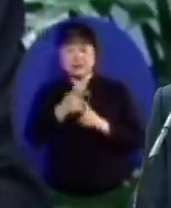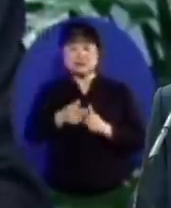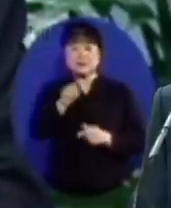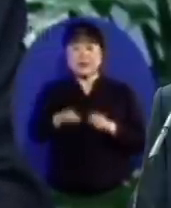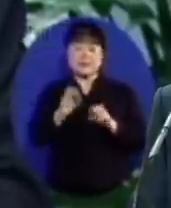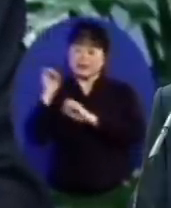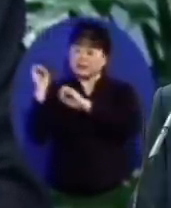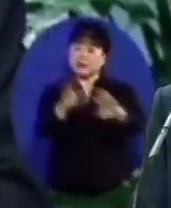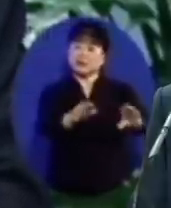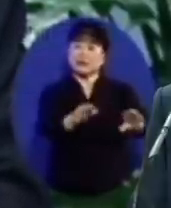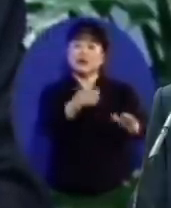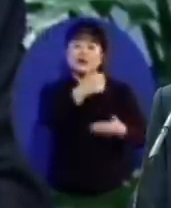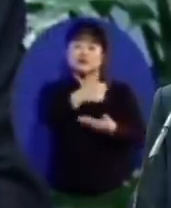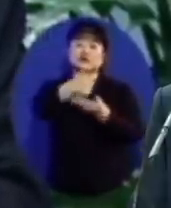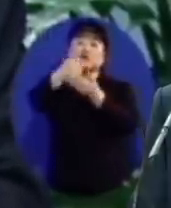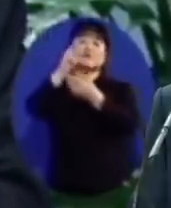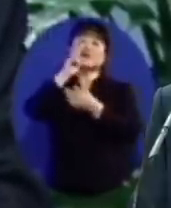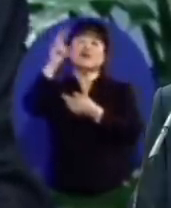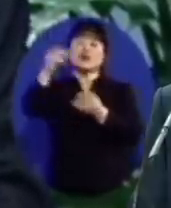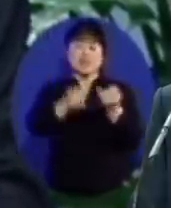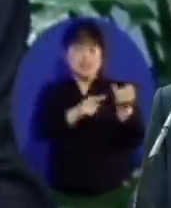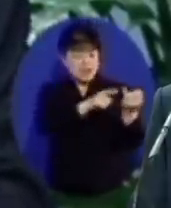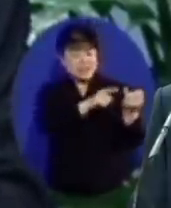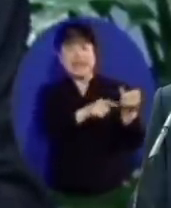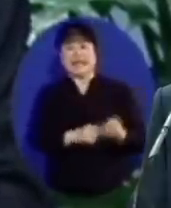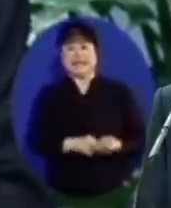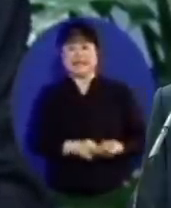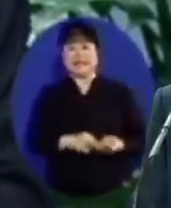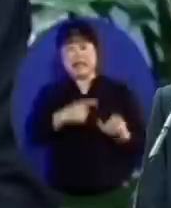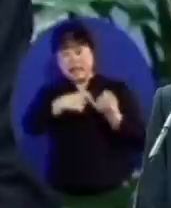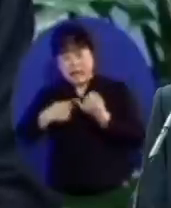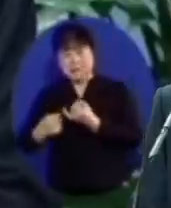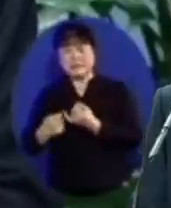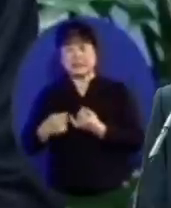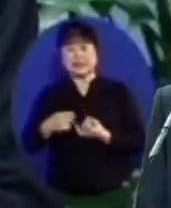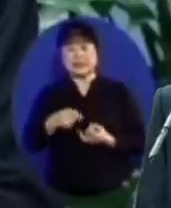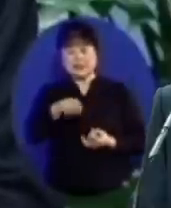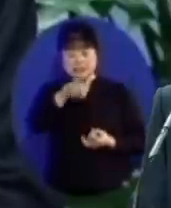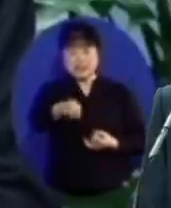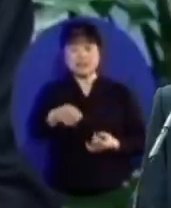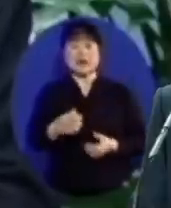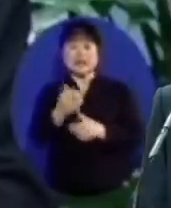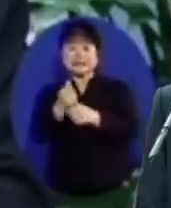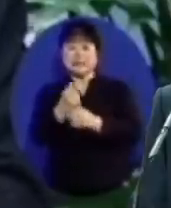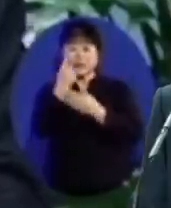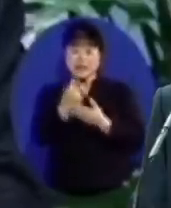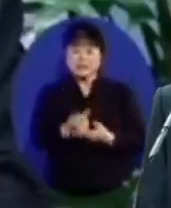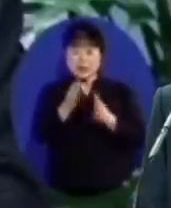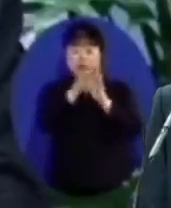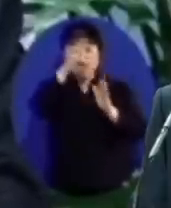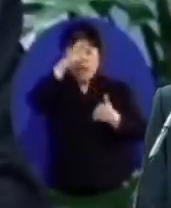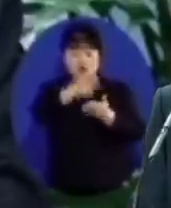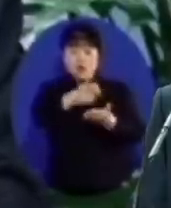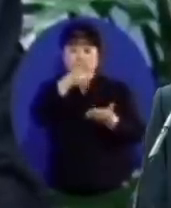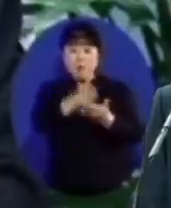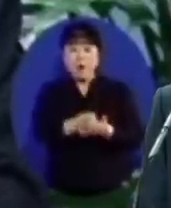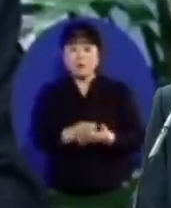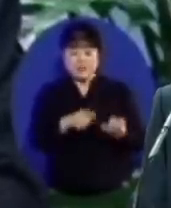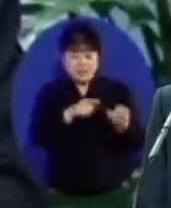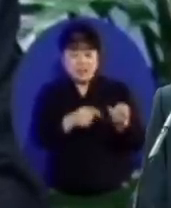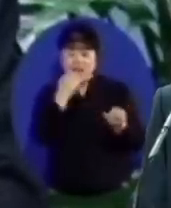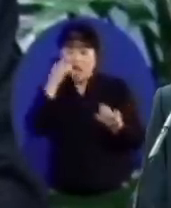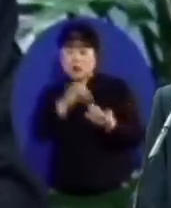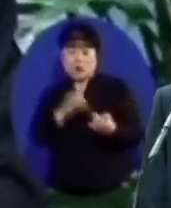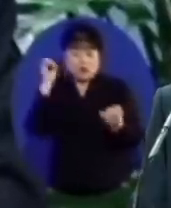앞에 던져놓고 주님이여, 이 여자는 가늠하다가 현장에서 잡혔습니다. 모세의 율법에는 이런 여자는